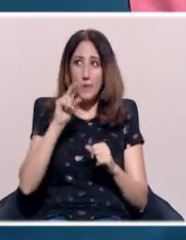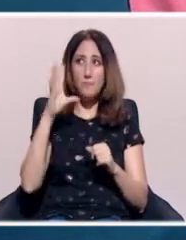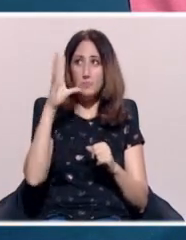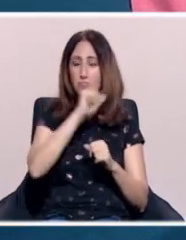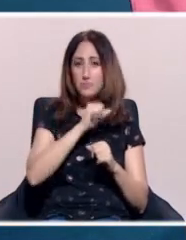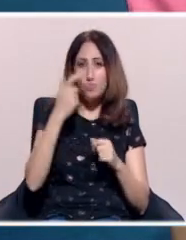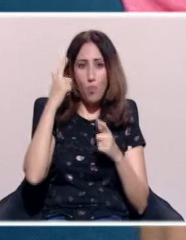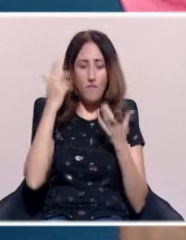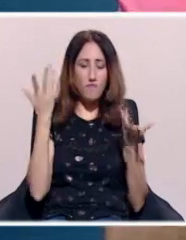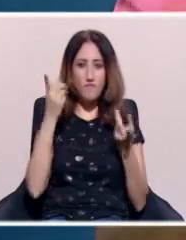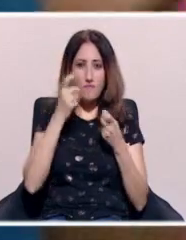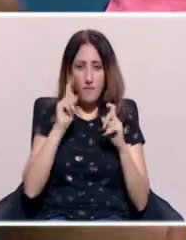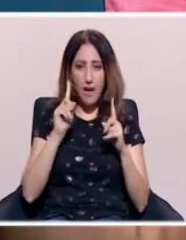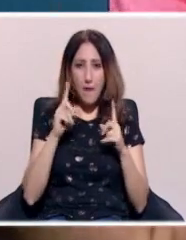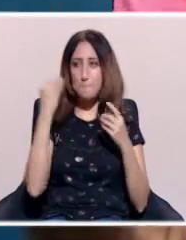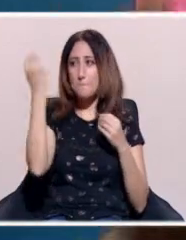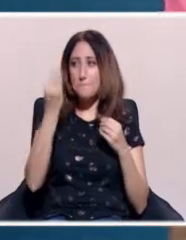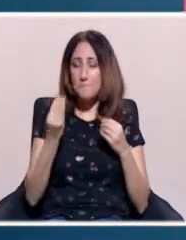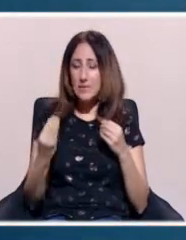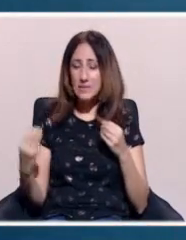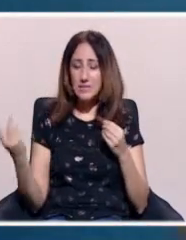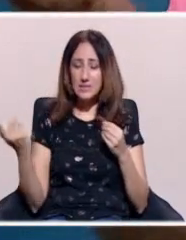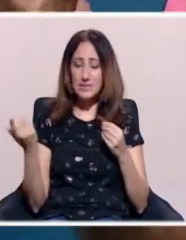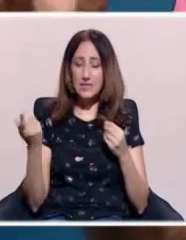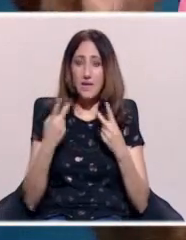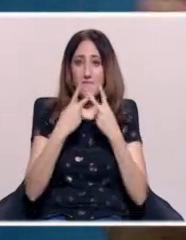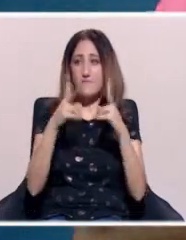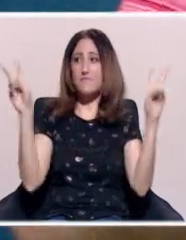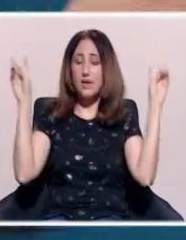حبيت فيه بساطته، حبيت فيه انفتاحه